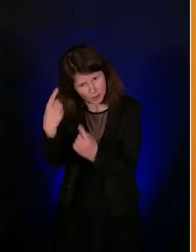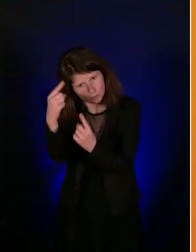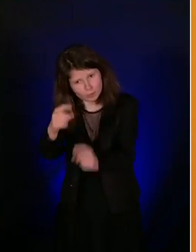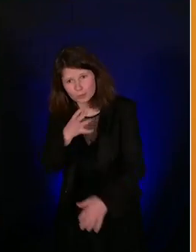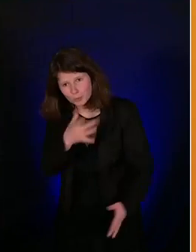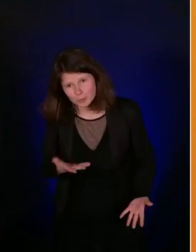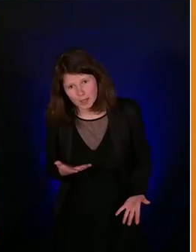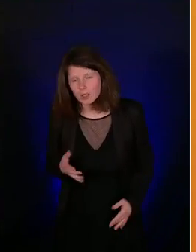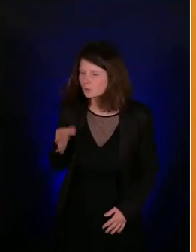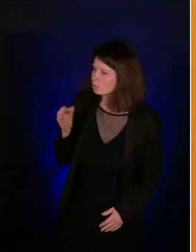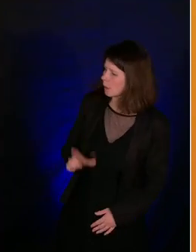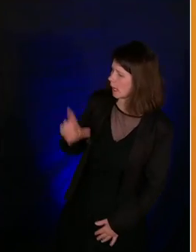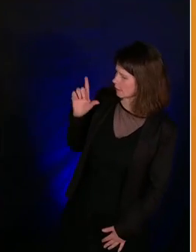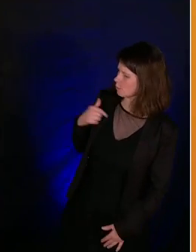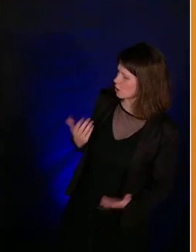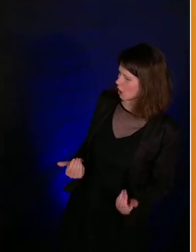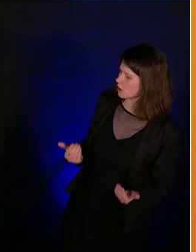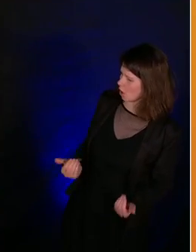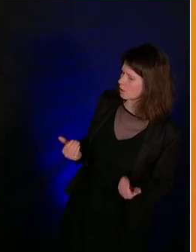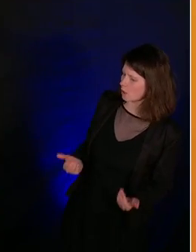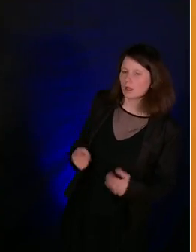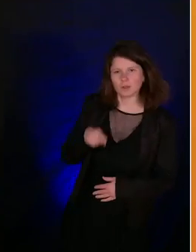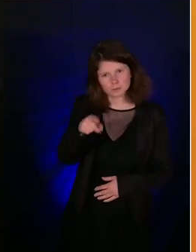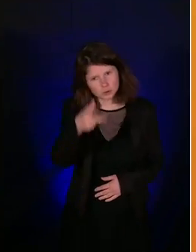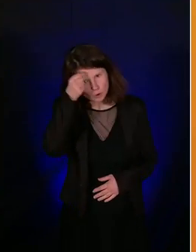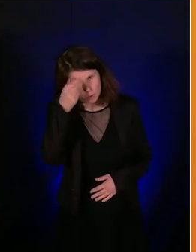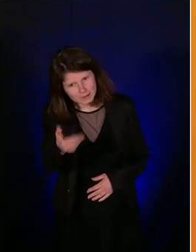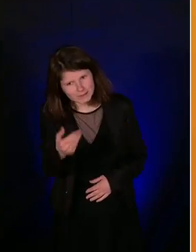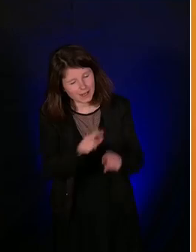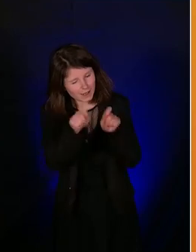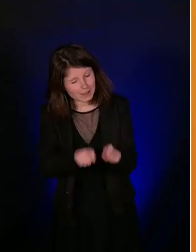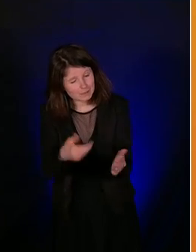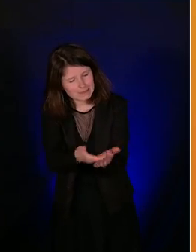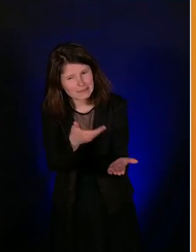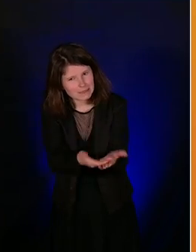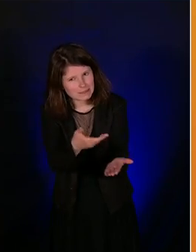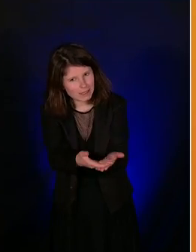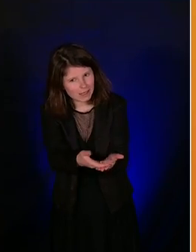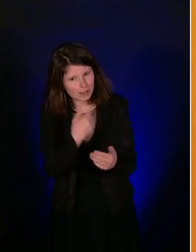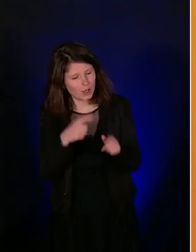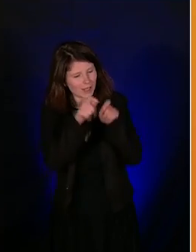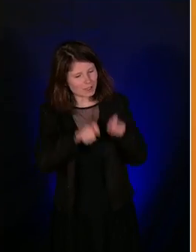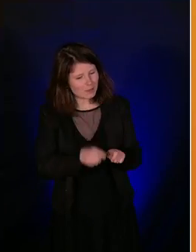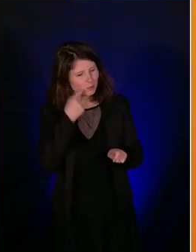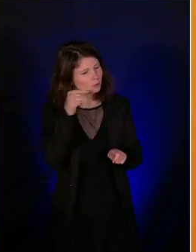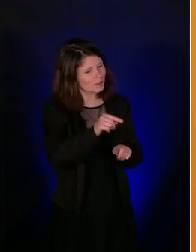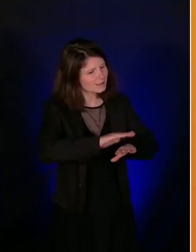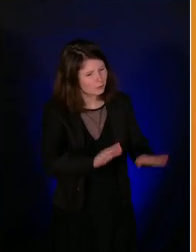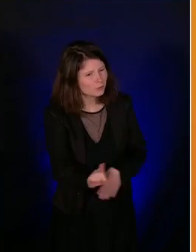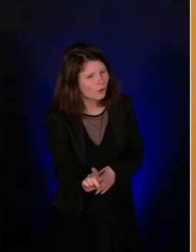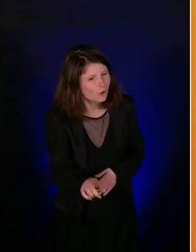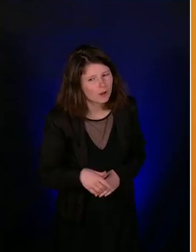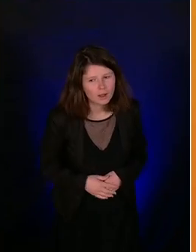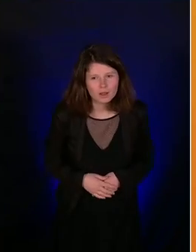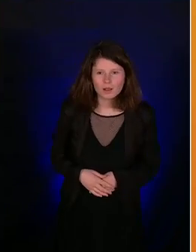amendement is ouais mais depuis lundi moi j'attends non mais est-ce que tu comprends ça parce que le respect il ne va pas que dans un sens mon ami lo loin